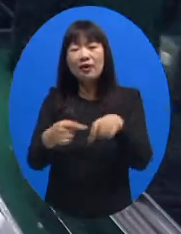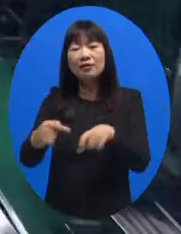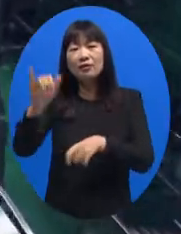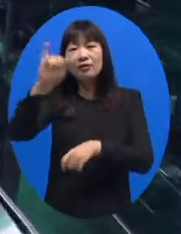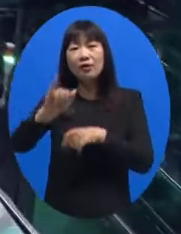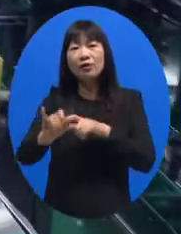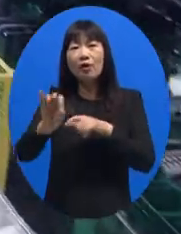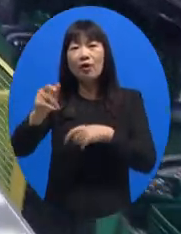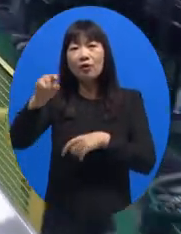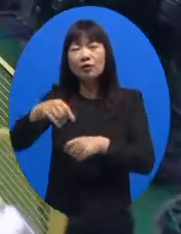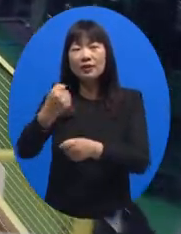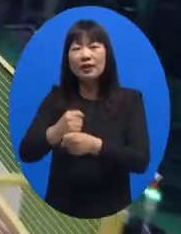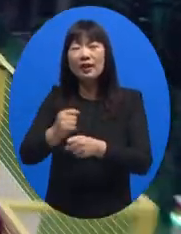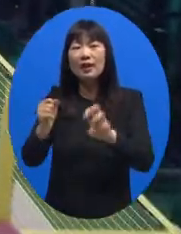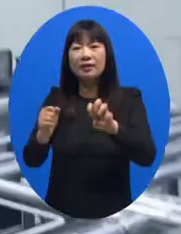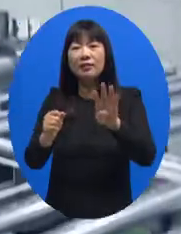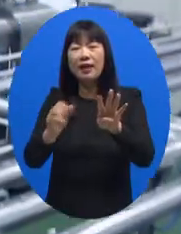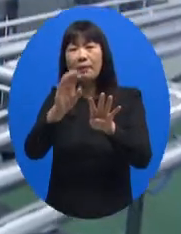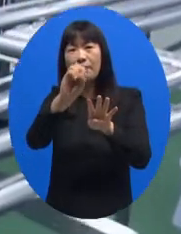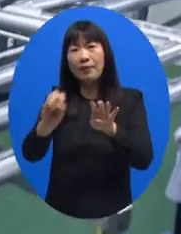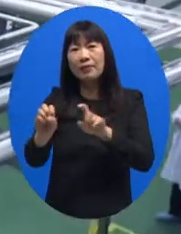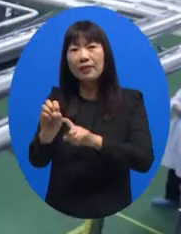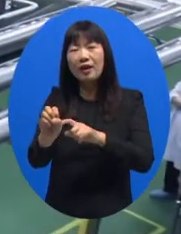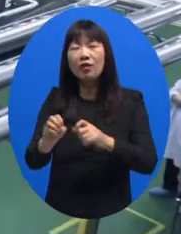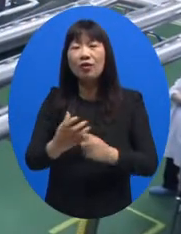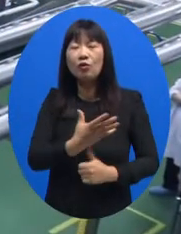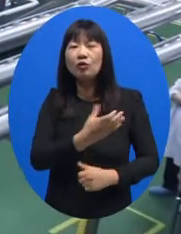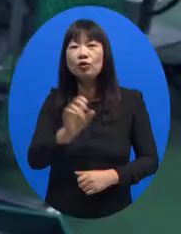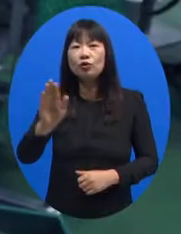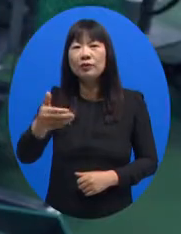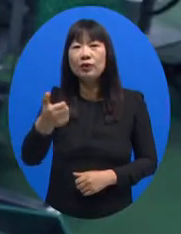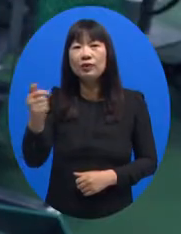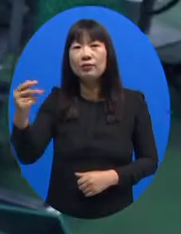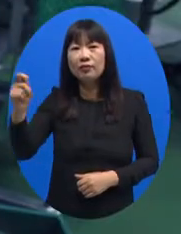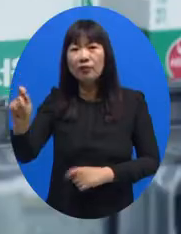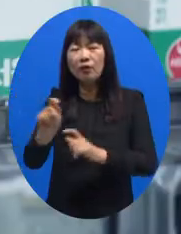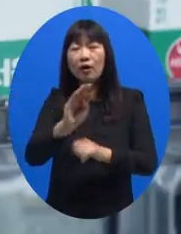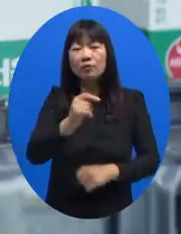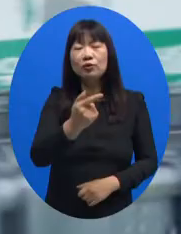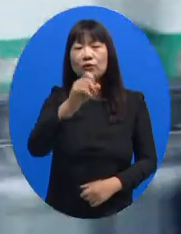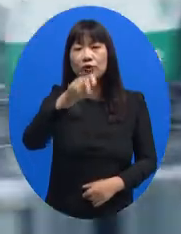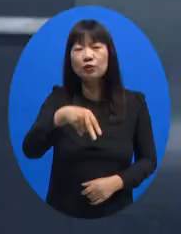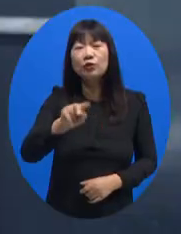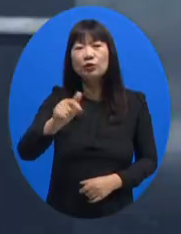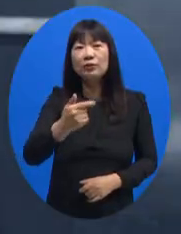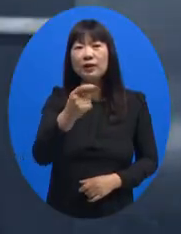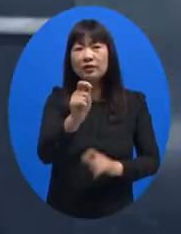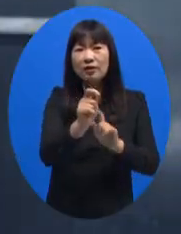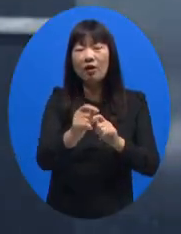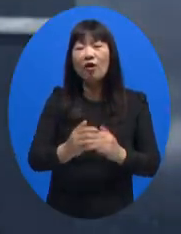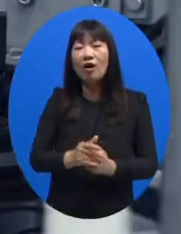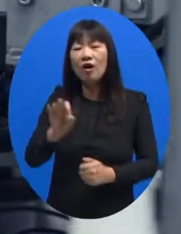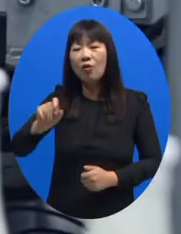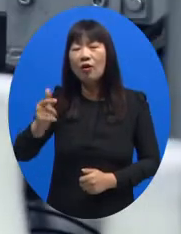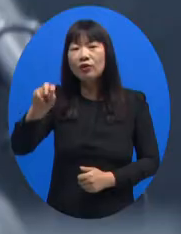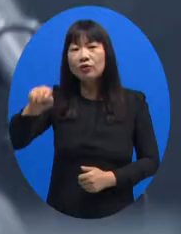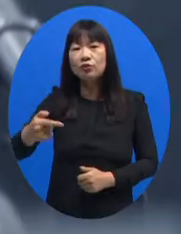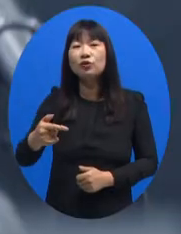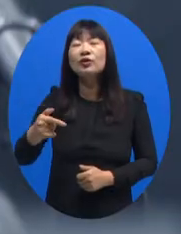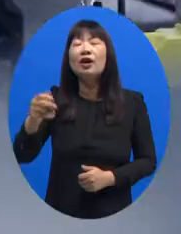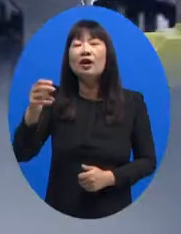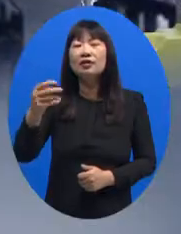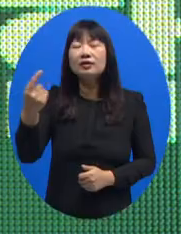전국 원유 생산량의 34% 인 우유 950 톤 분유 600 톤 등 원유 1690 톤을 처리할 수